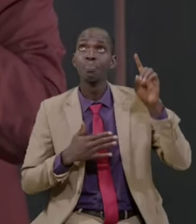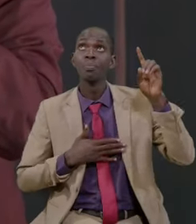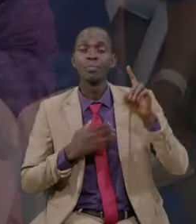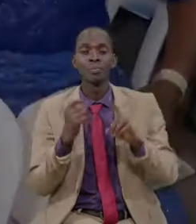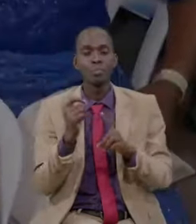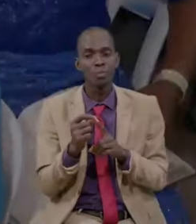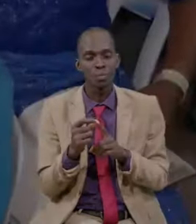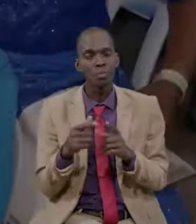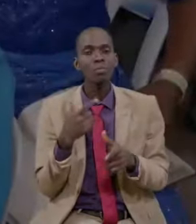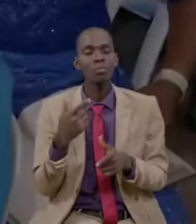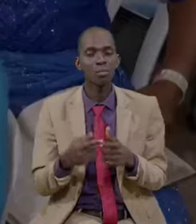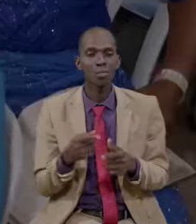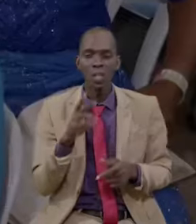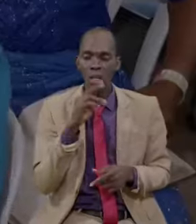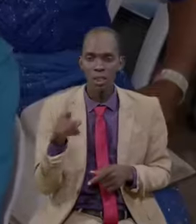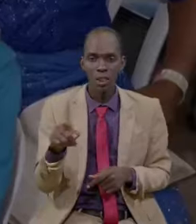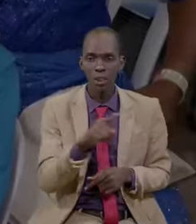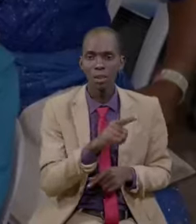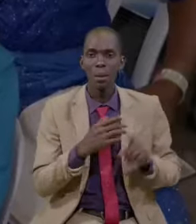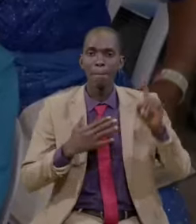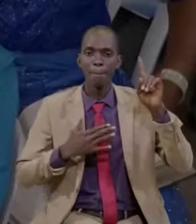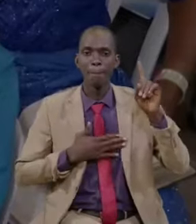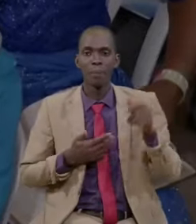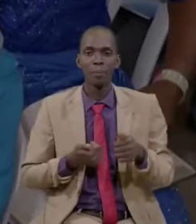dites-moi, vous serez vraiment mes disciples.